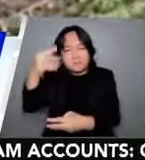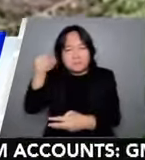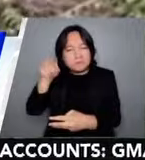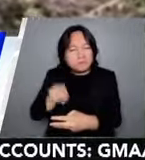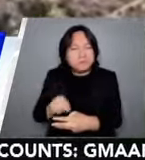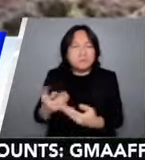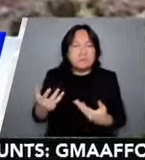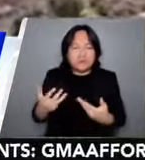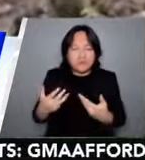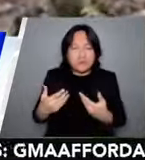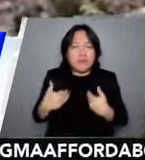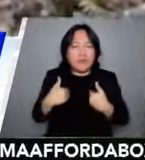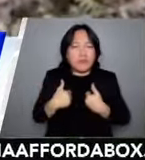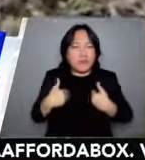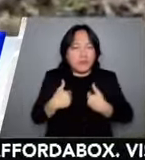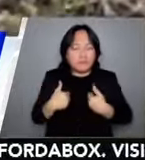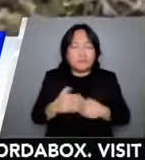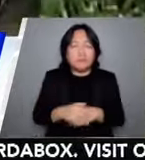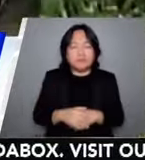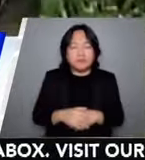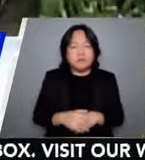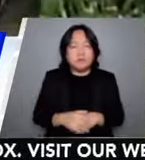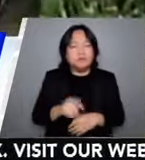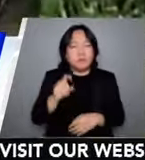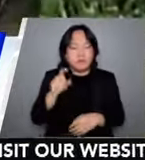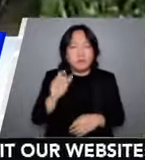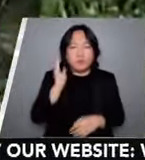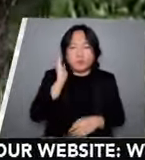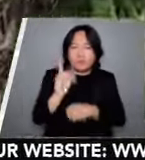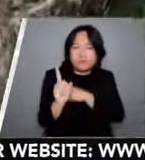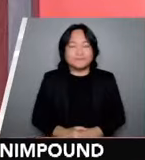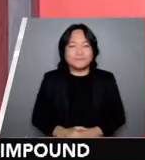12 taong pagkakakulong ang mahuhuling lalabag dito.